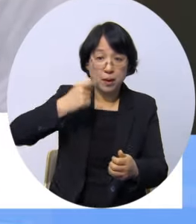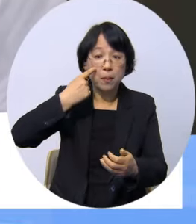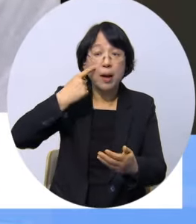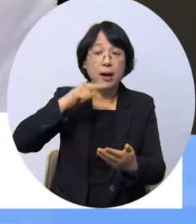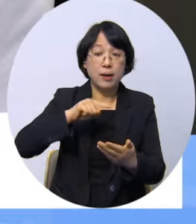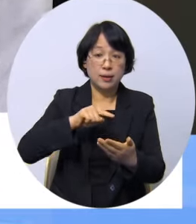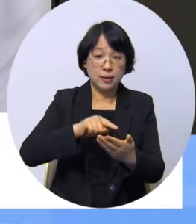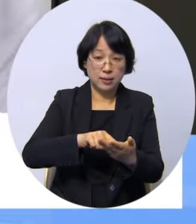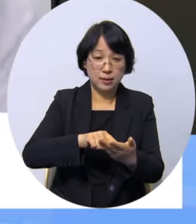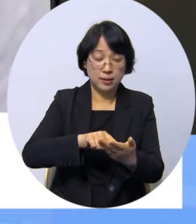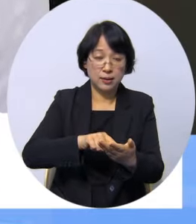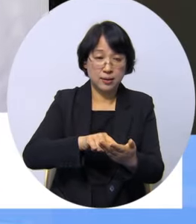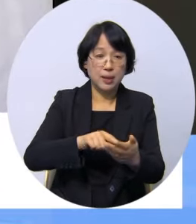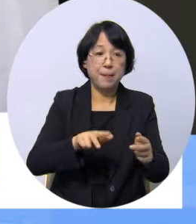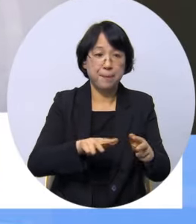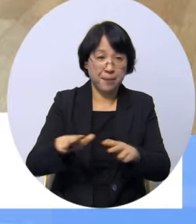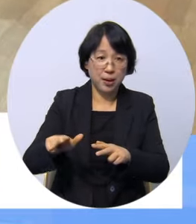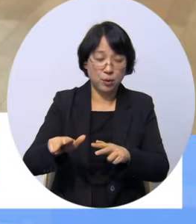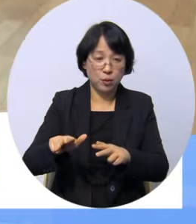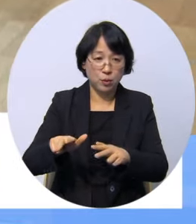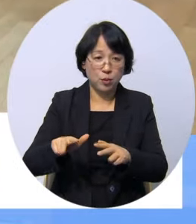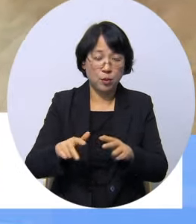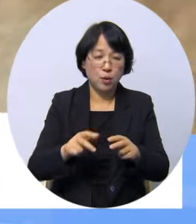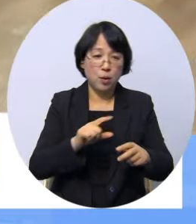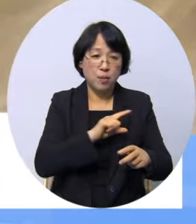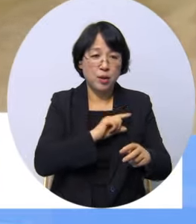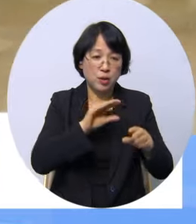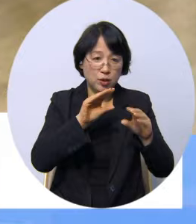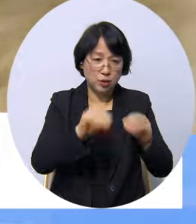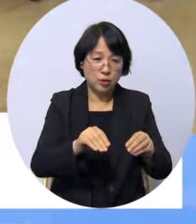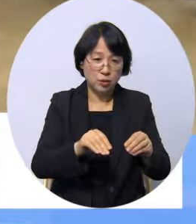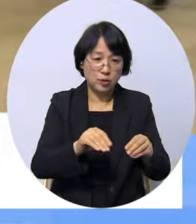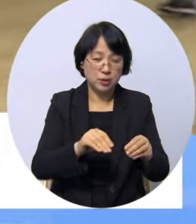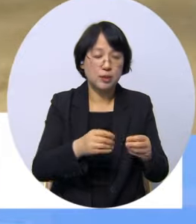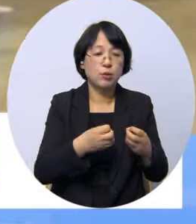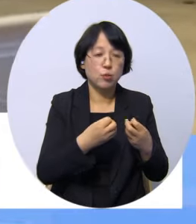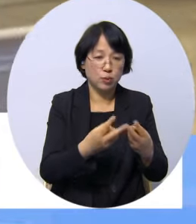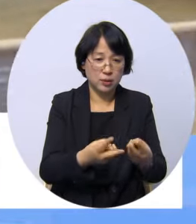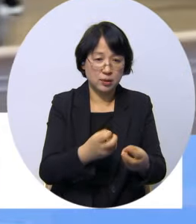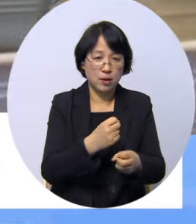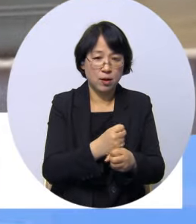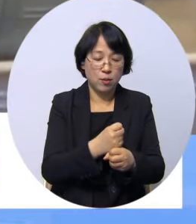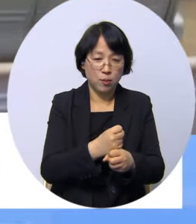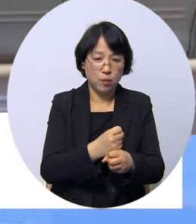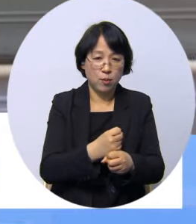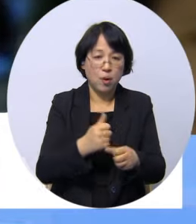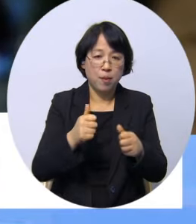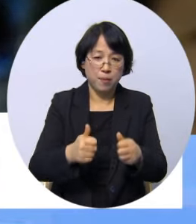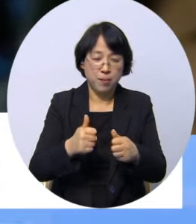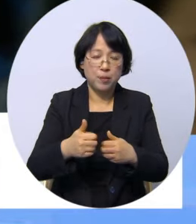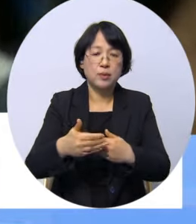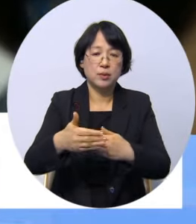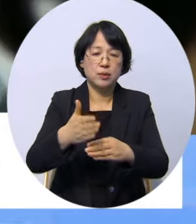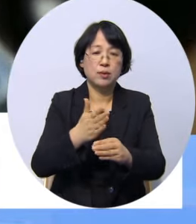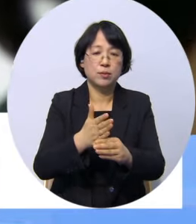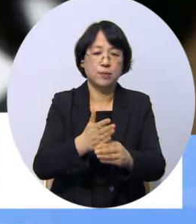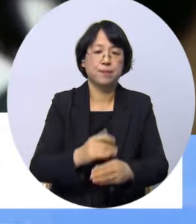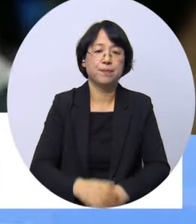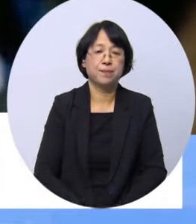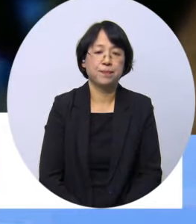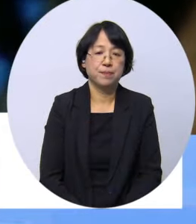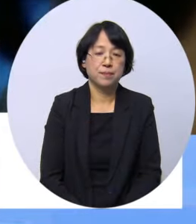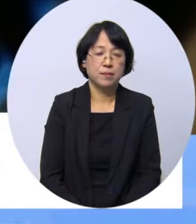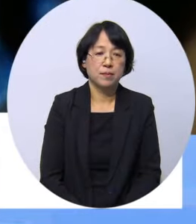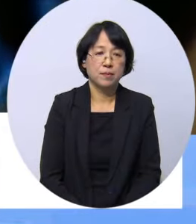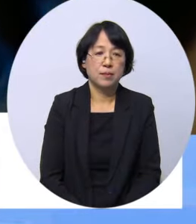대로 면허정지 사전 통지서를 발송하는 등 행정처분 절차를 진행하고 있습니다 이와